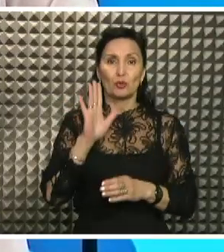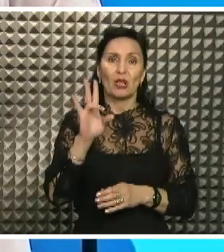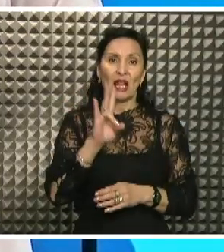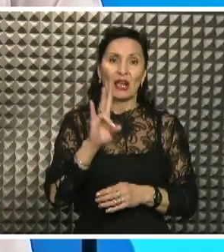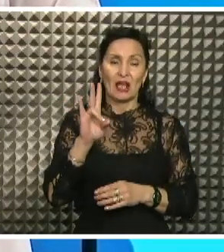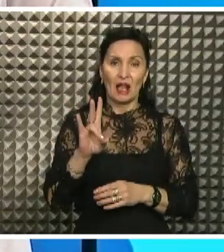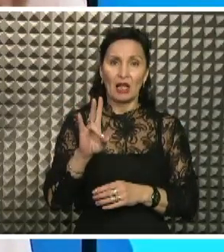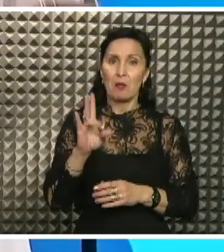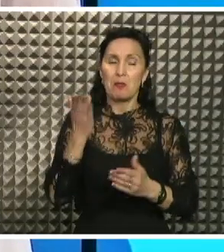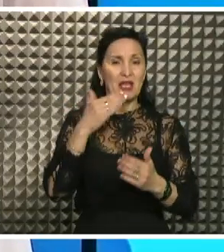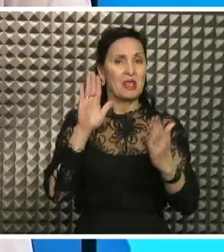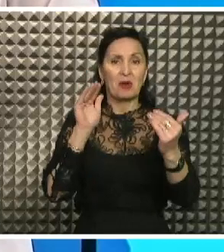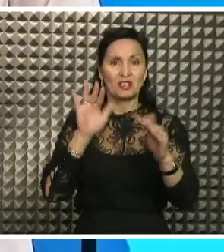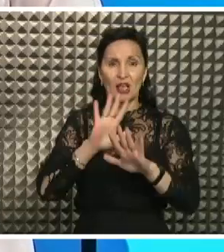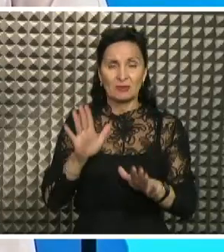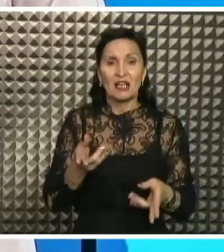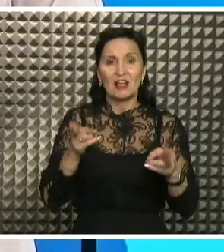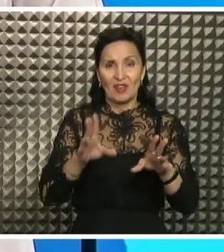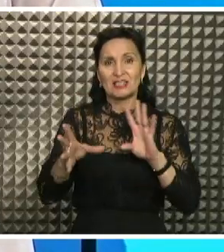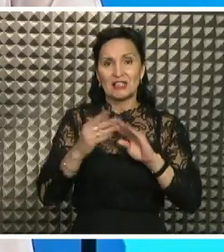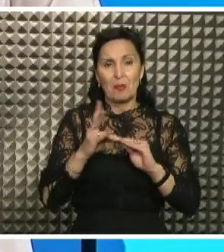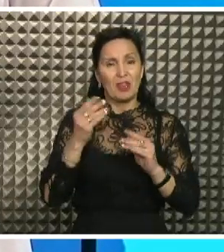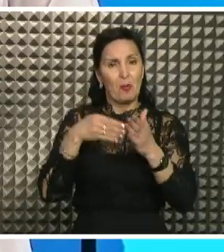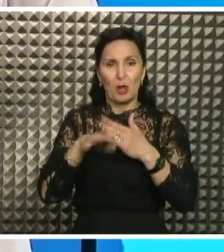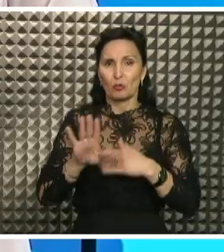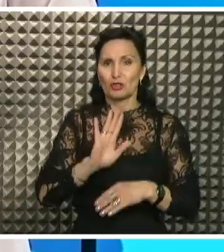Николаевна. Не прощаемся. Оставайтесь с нами, не переключайтесь.